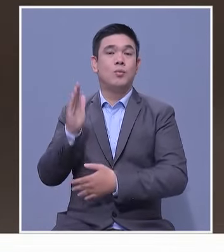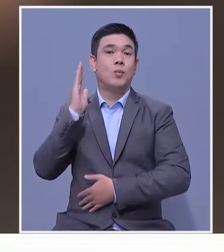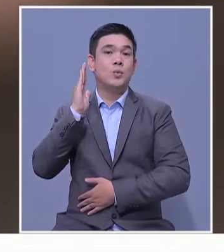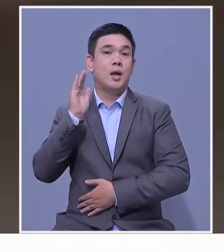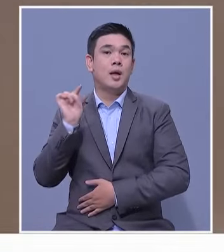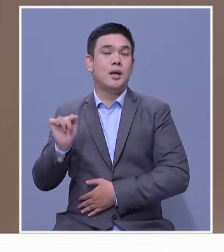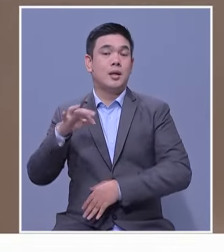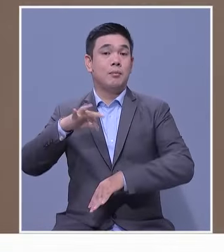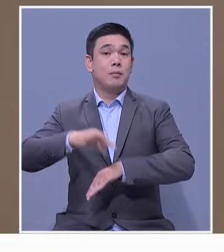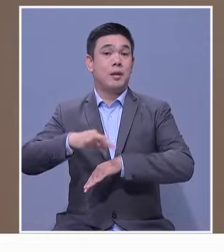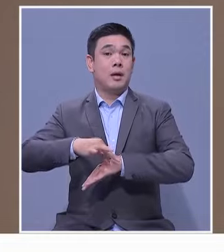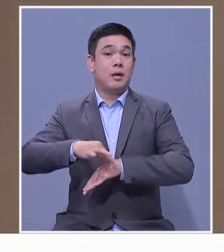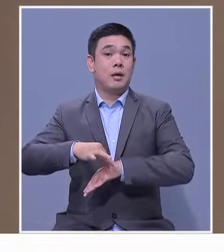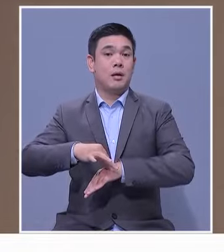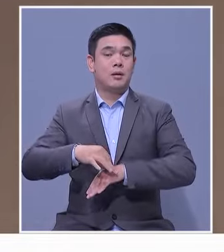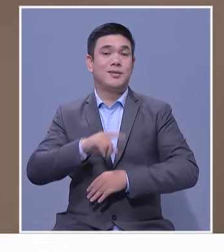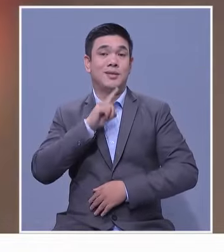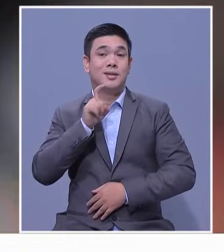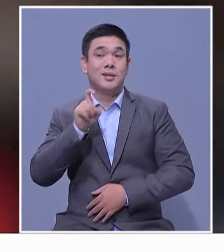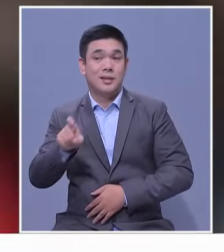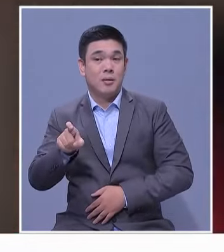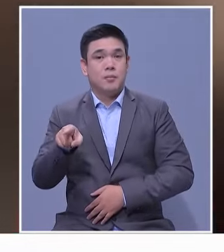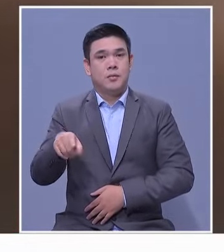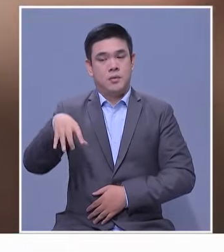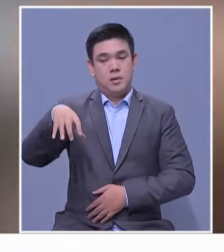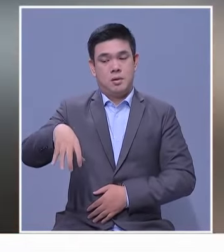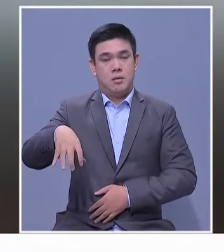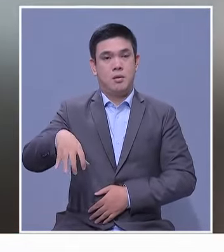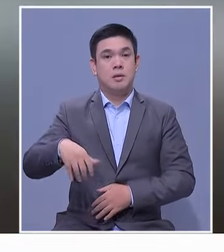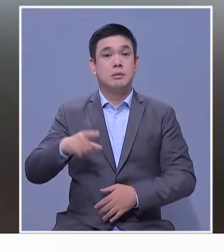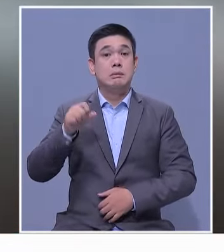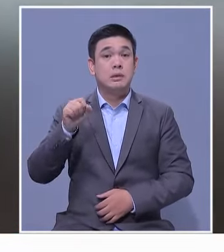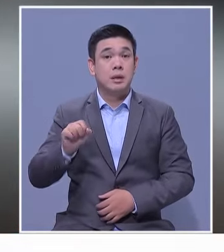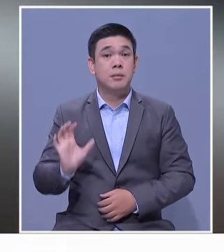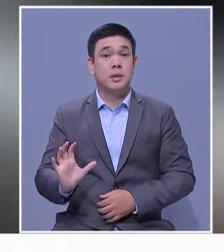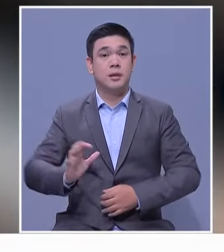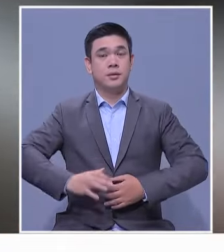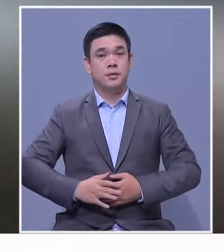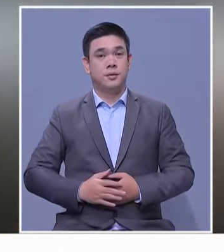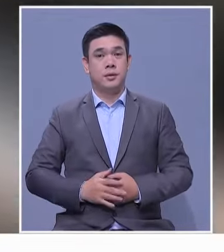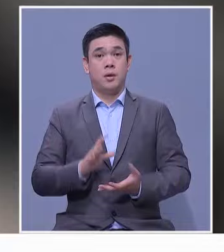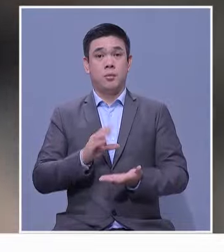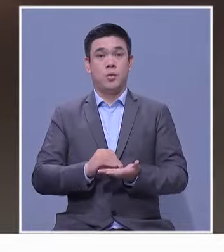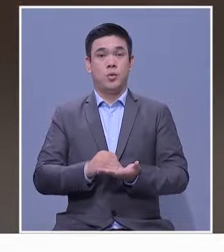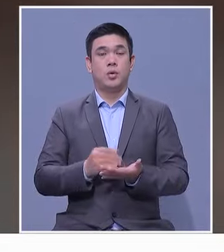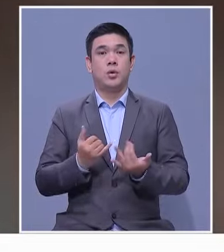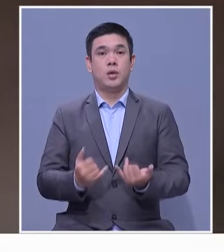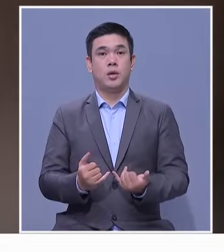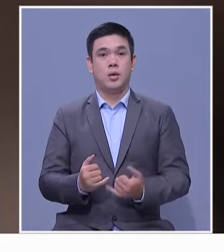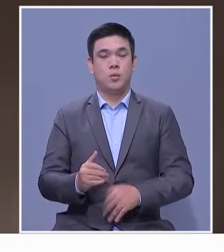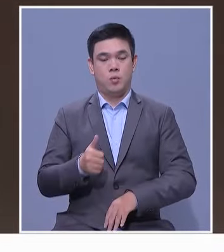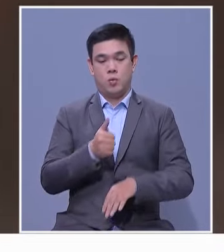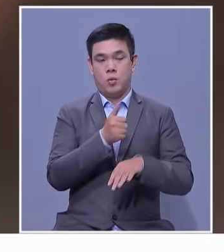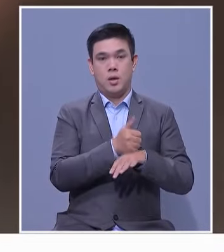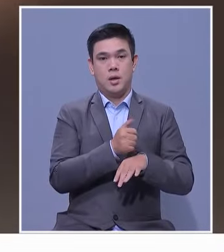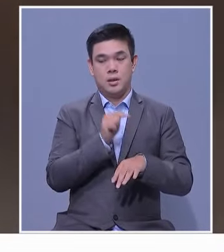าอ้างใช่ไหมว่าเป็นตำรวจน้ำใช่ไหมครับก็เลยต้องถามทางต้นสังกัดซะหน่อยหนึ่งว่าใช่หรือเปล่าโดยได้ข้อมูลแค่ว่าตอนนี้ทางผู้บังคับบั